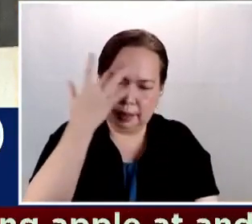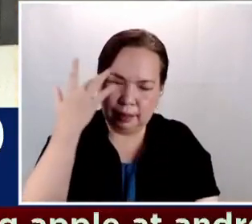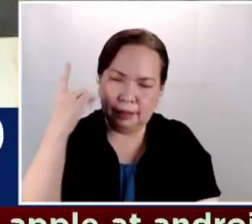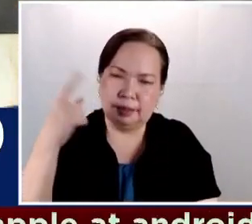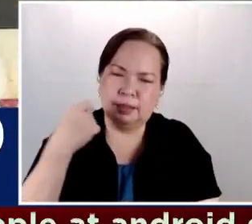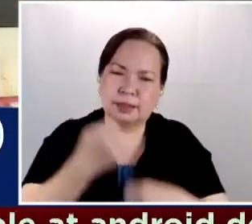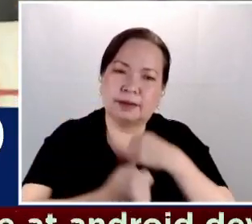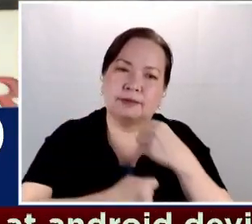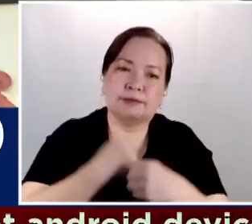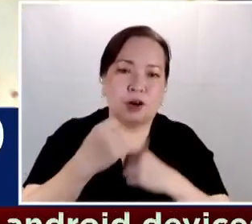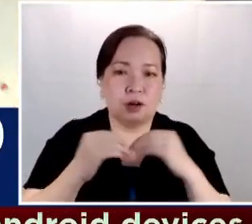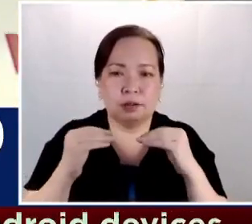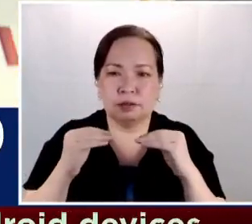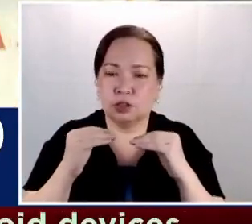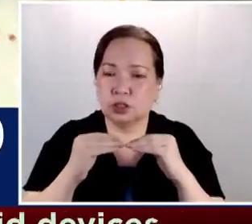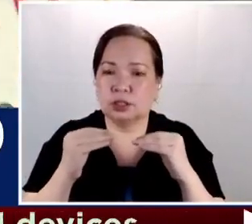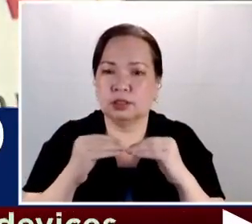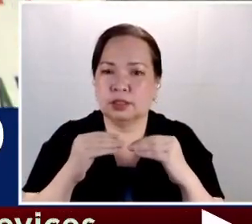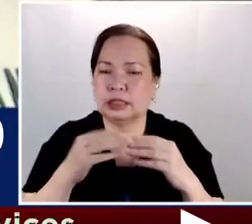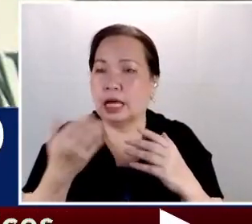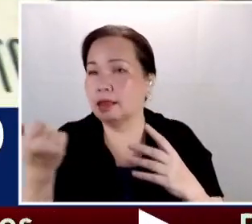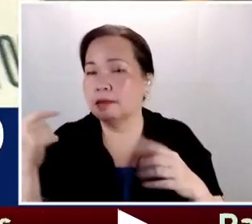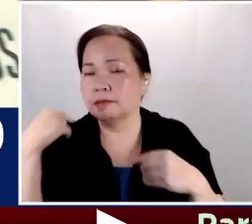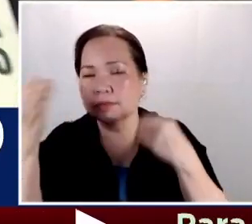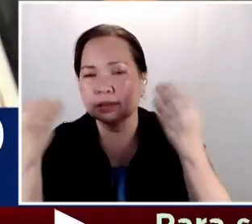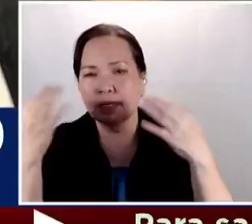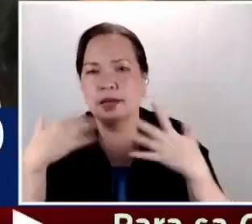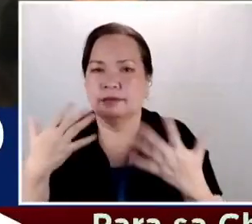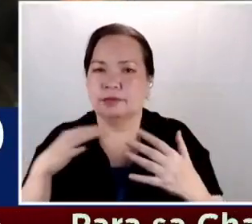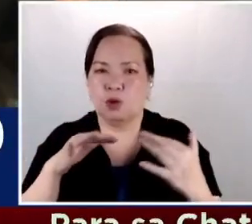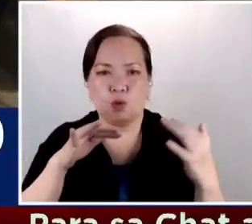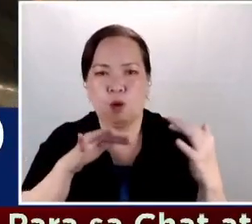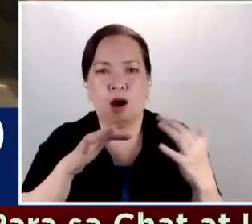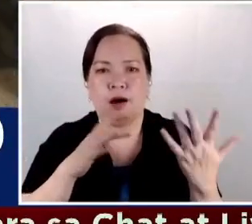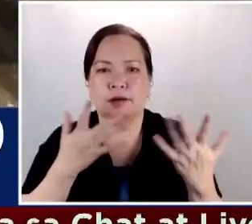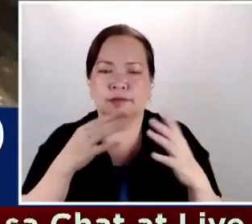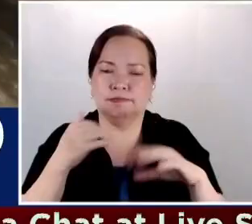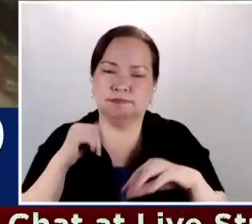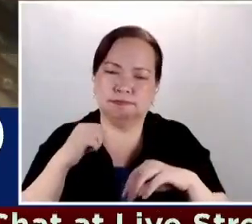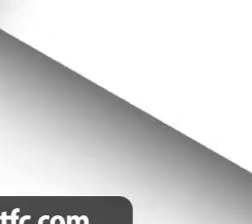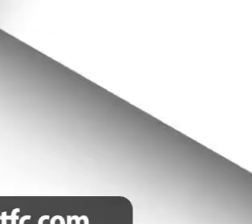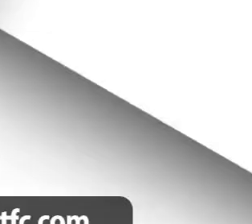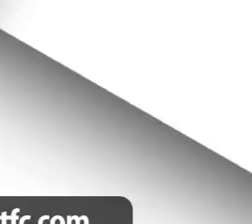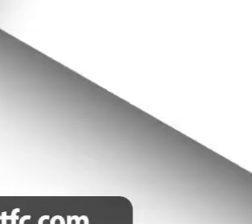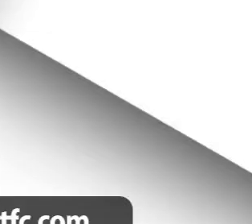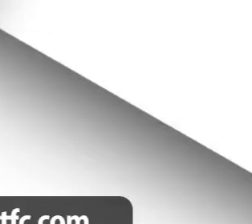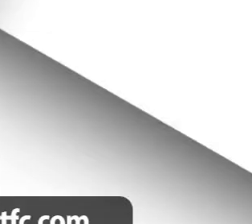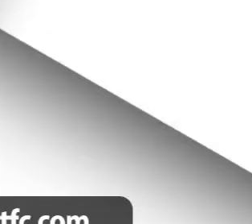namatay sa giyera kontra droga. Mike Navalio, ABS-CBN News.